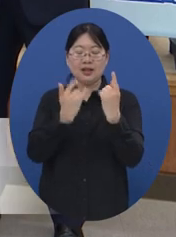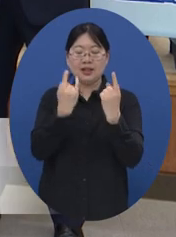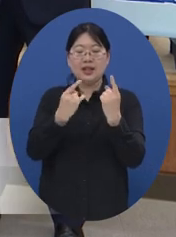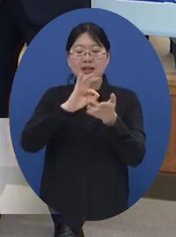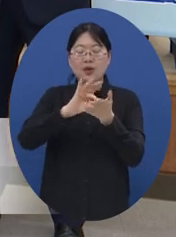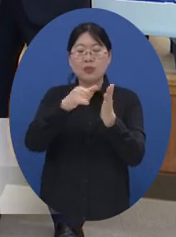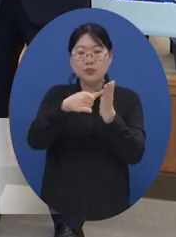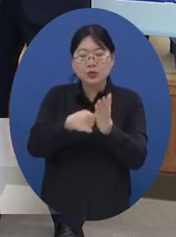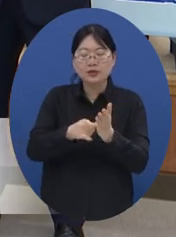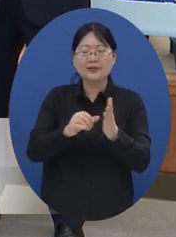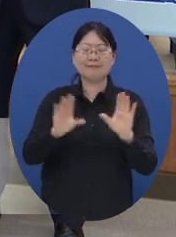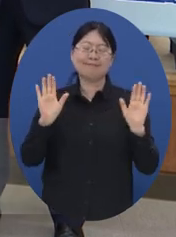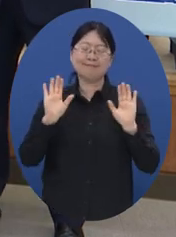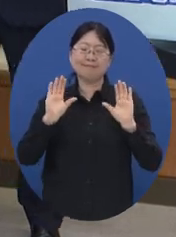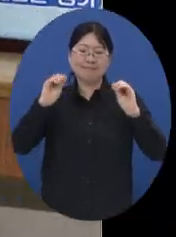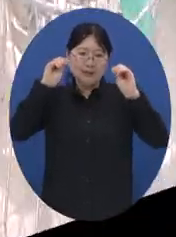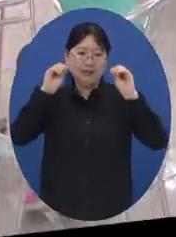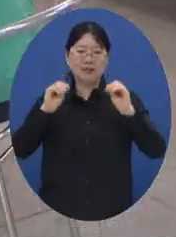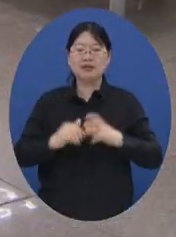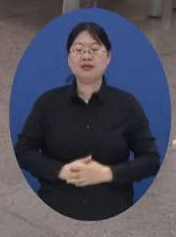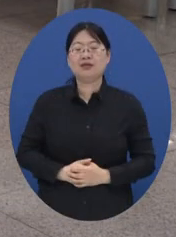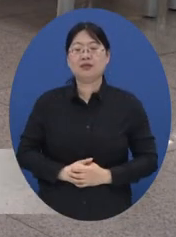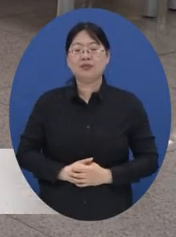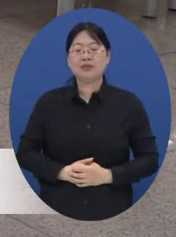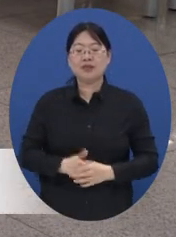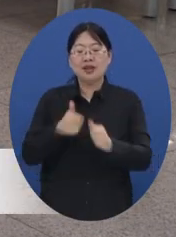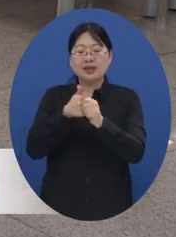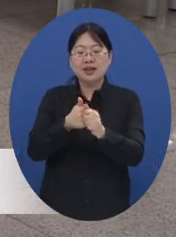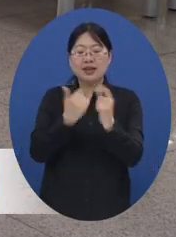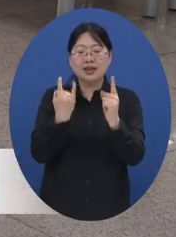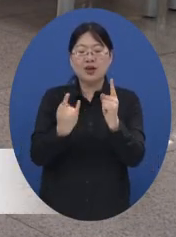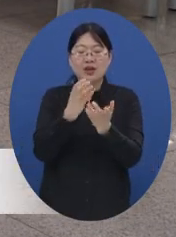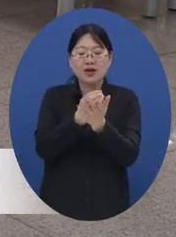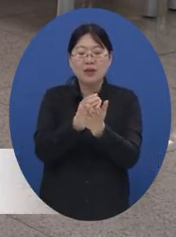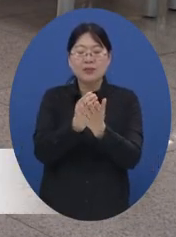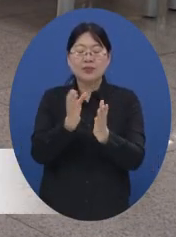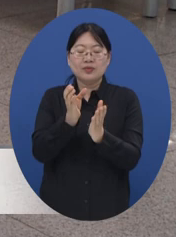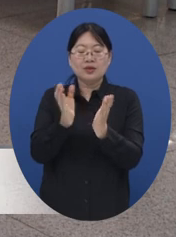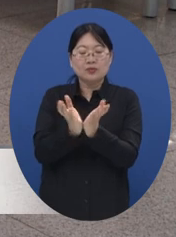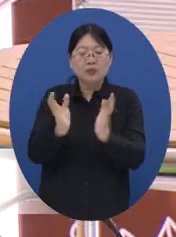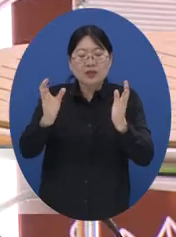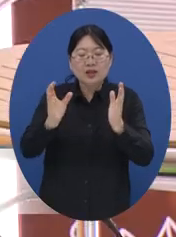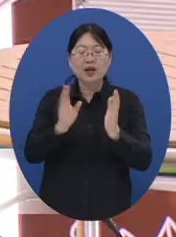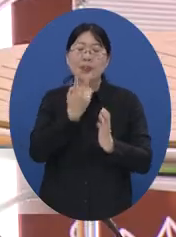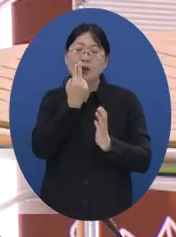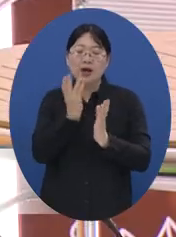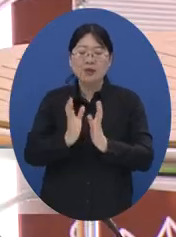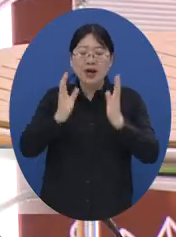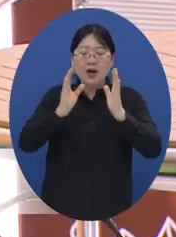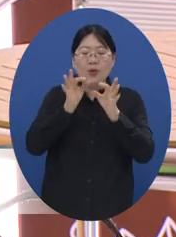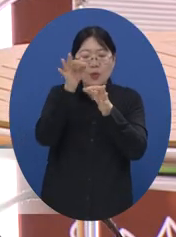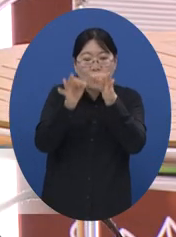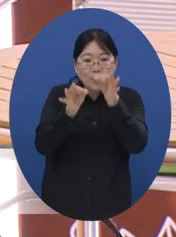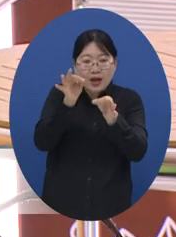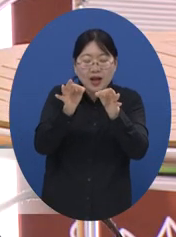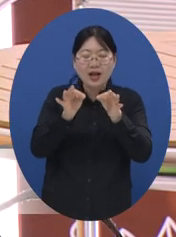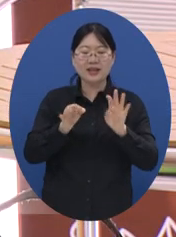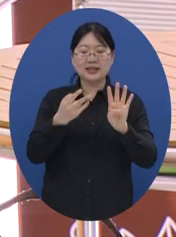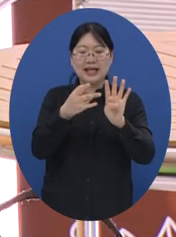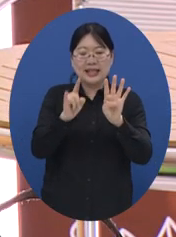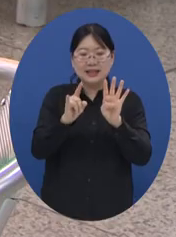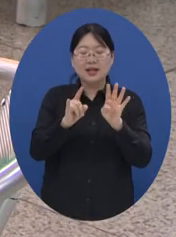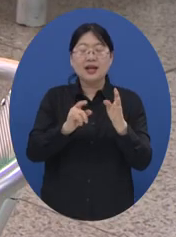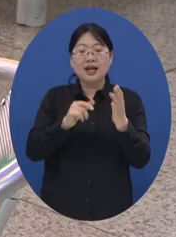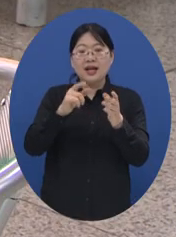이다일 오프 호빵 5 이에 따라 일영 컷과 연기 비밀 법적 플라스틱 빨대 등 4대